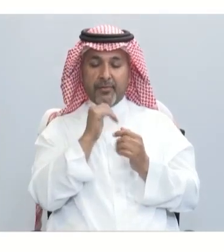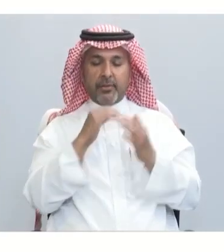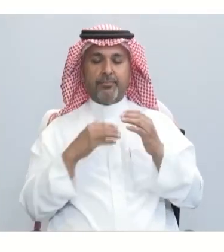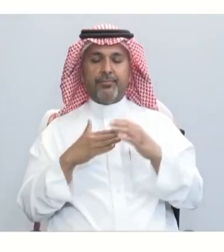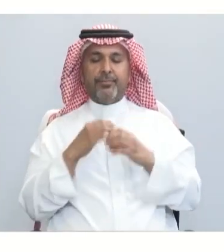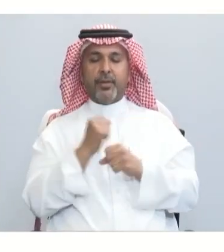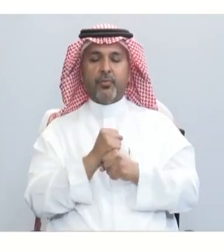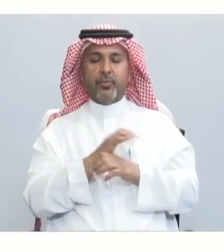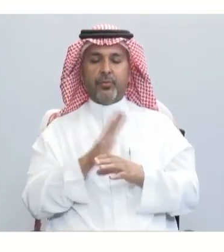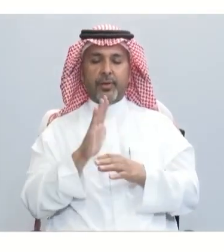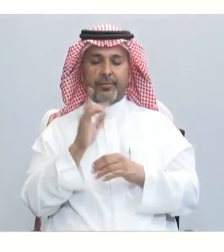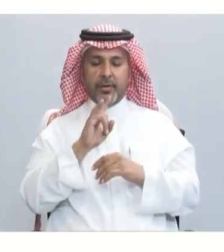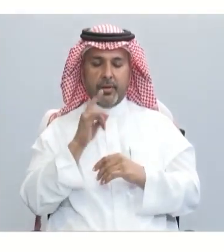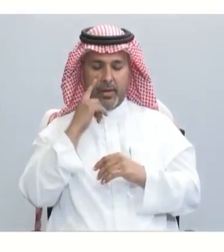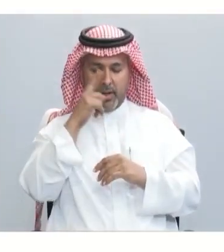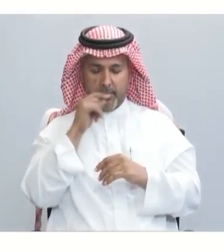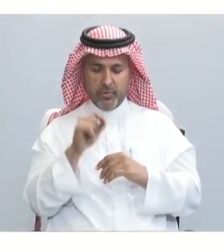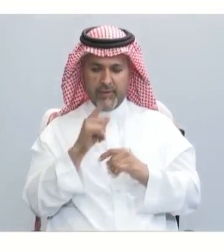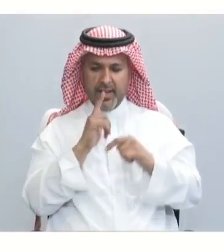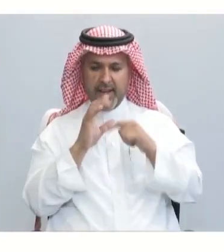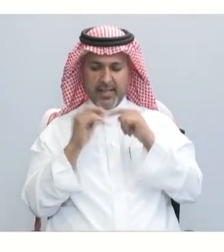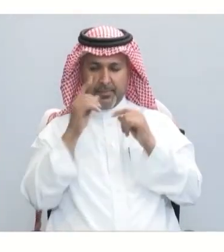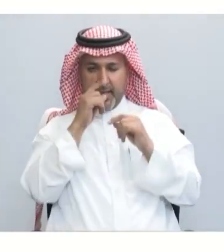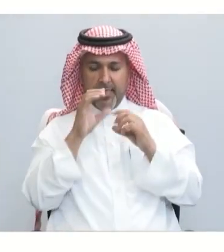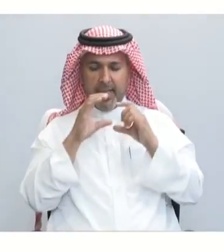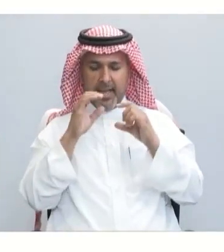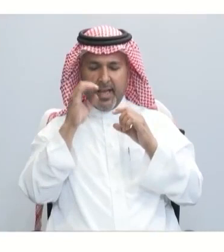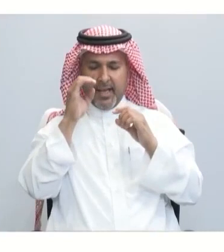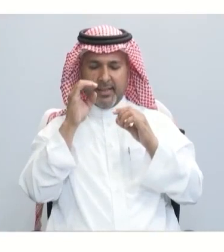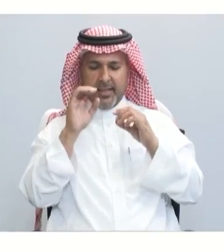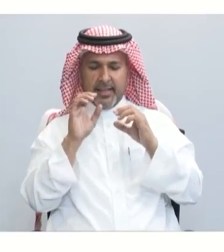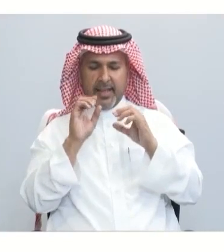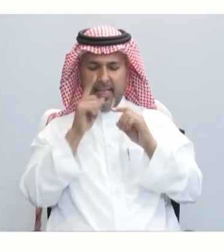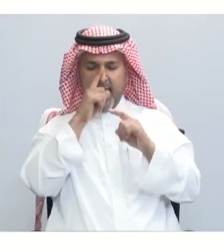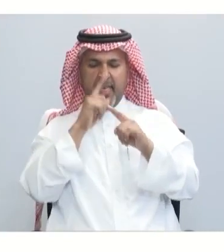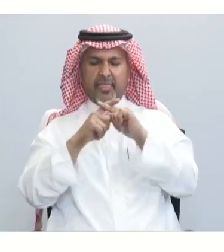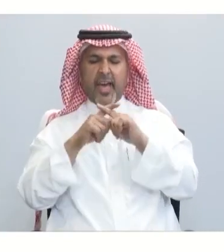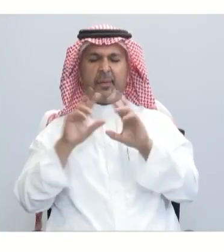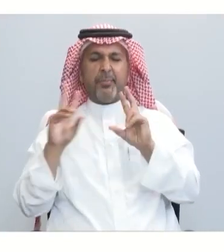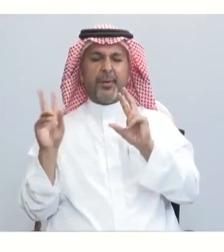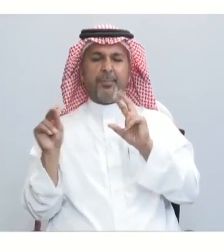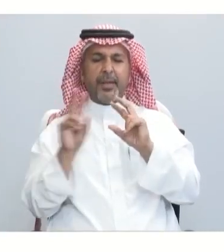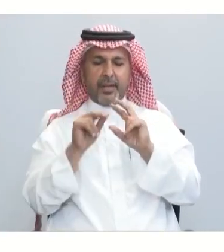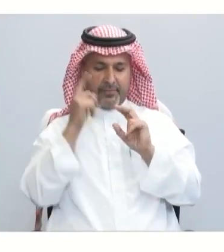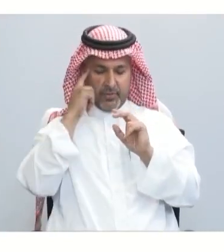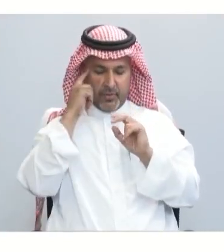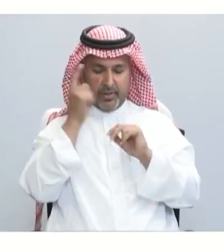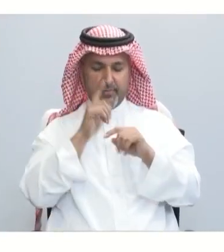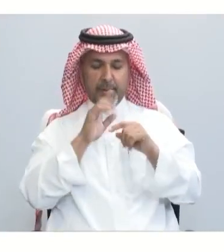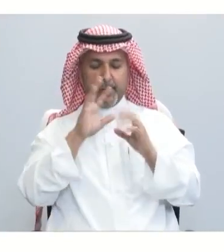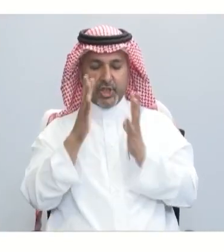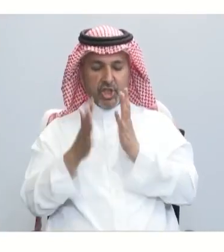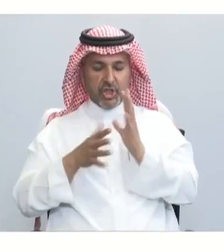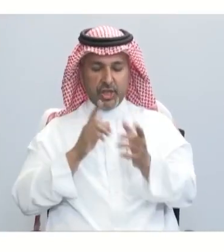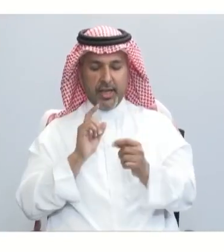اللي هو انطاق المقام يعني بيكون عندي هنا 12 على 2 ناقص جذر 3 اضربها في